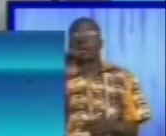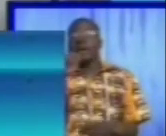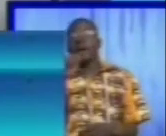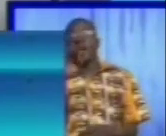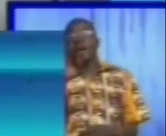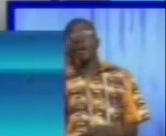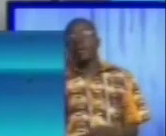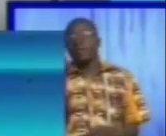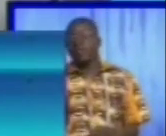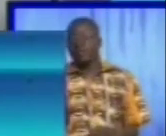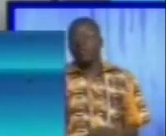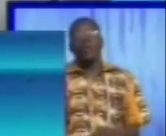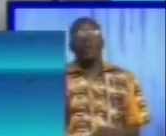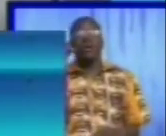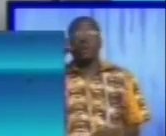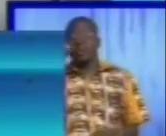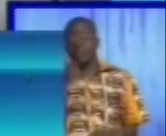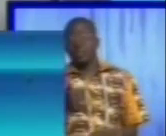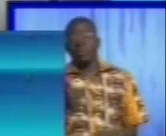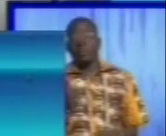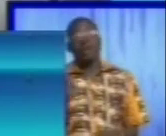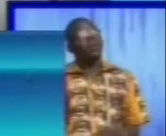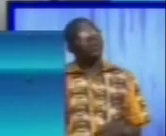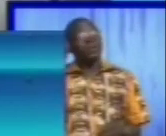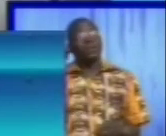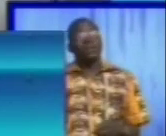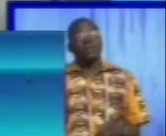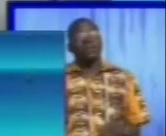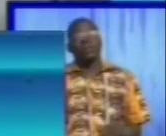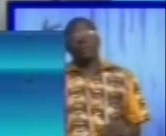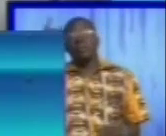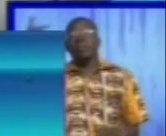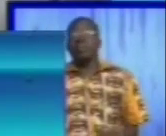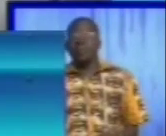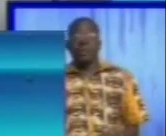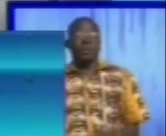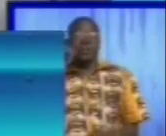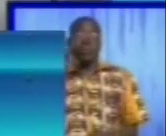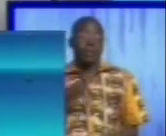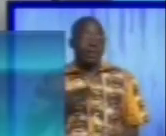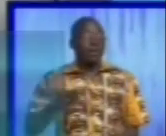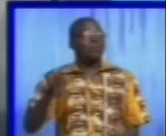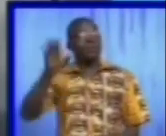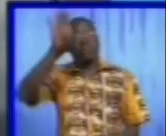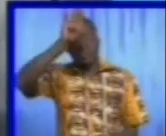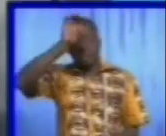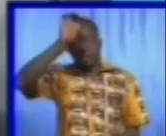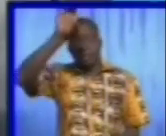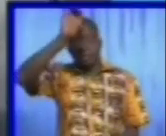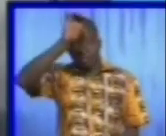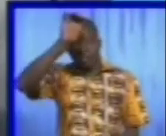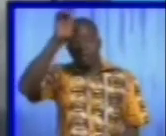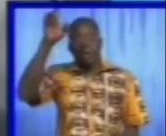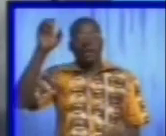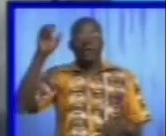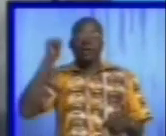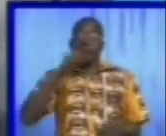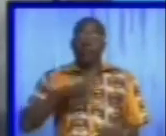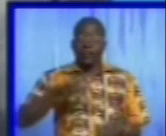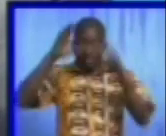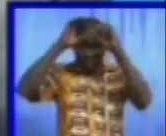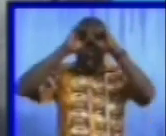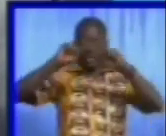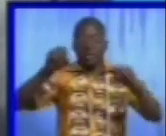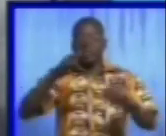dont le lancement aura lieu demain sous le haut patronage de Mme Chantal Compaoré, épouse du chef de l'État. Alors, comme